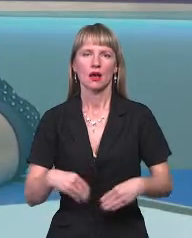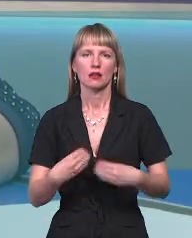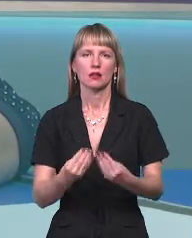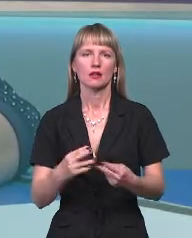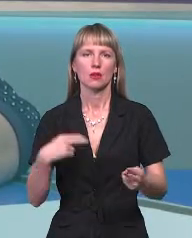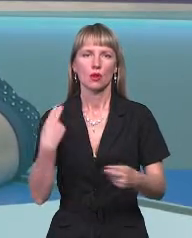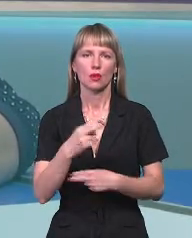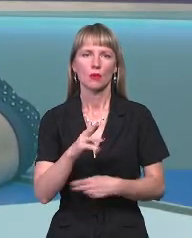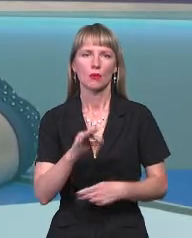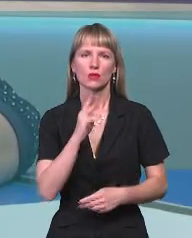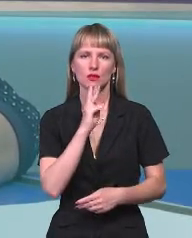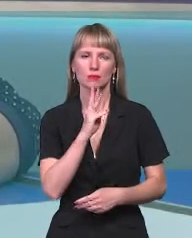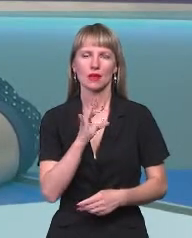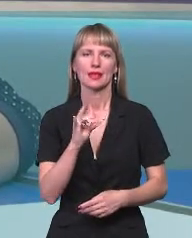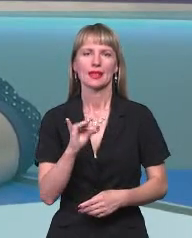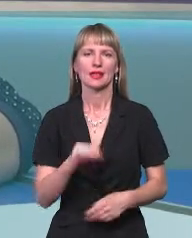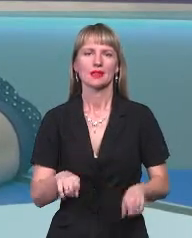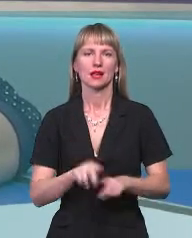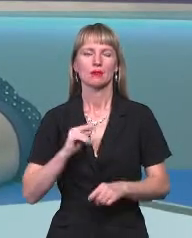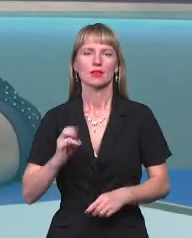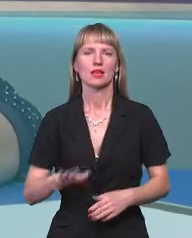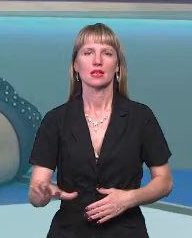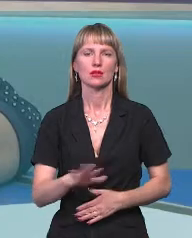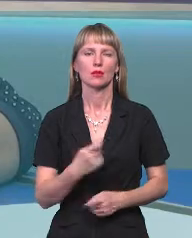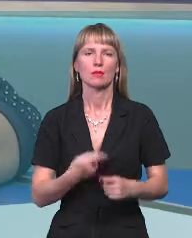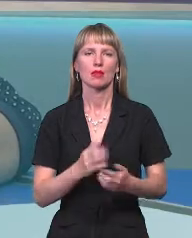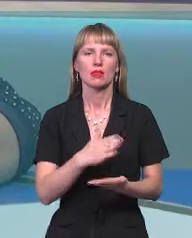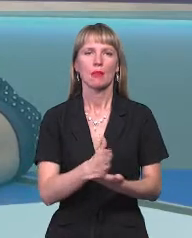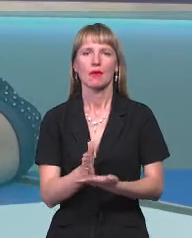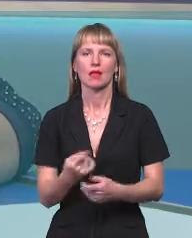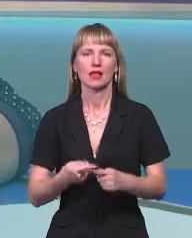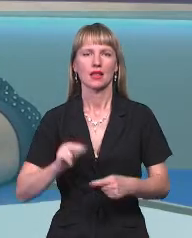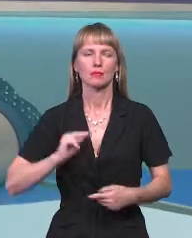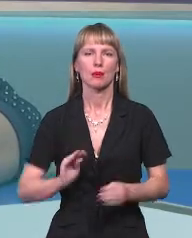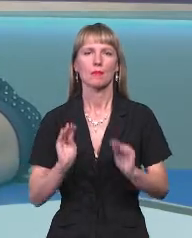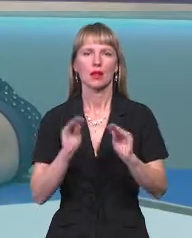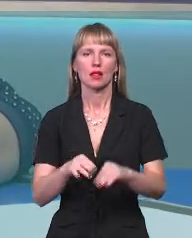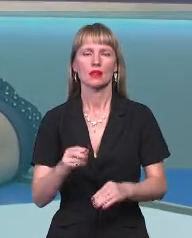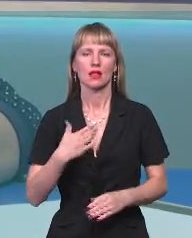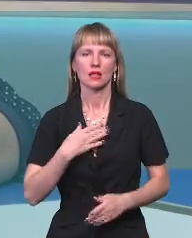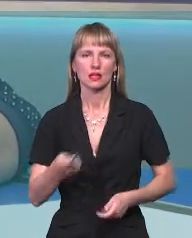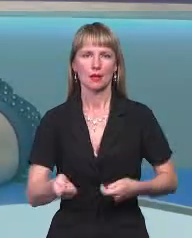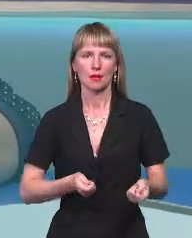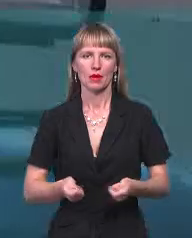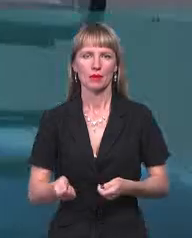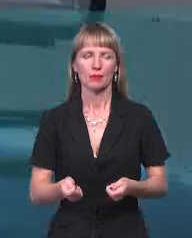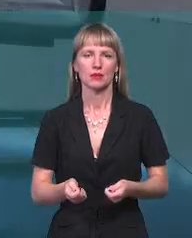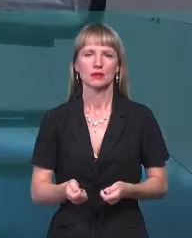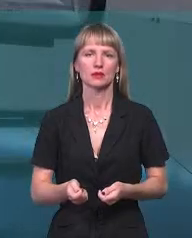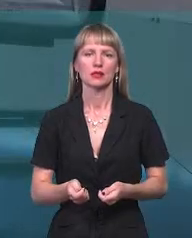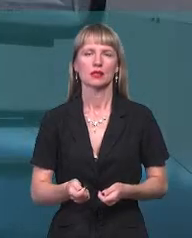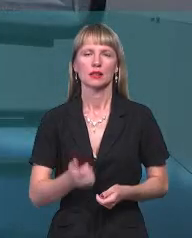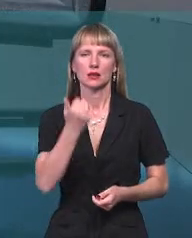комісії працюють і на територіях. Тому координація цієї роботи покладена на наш департамент. Дякую, пан